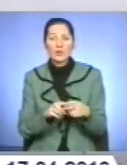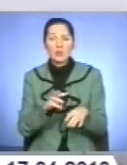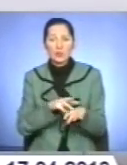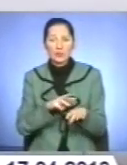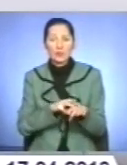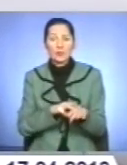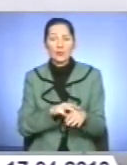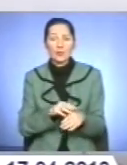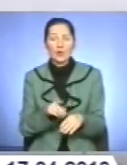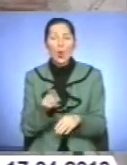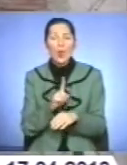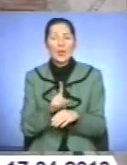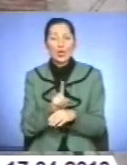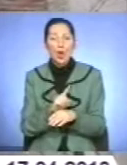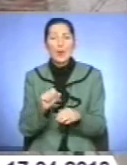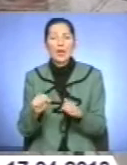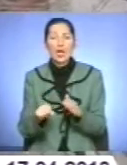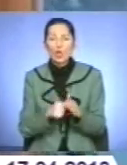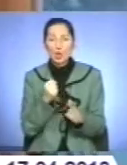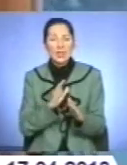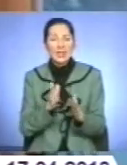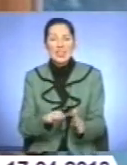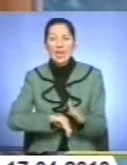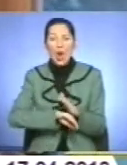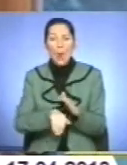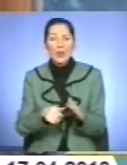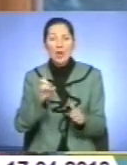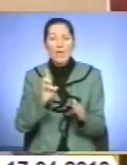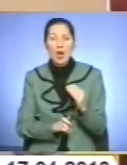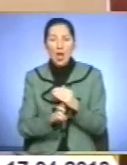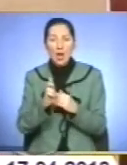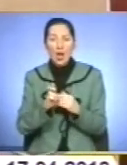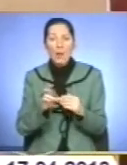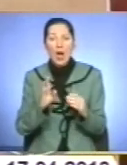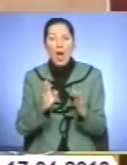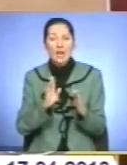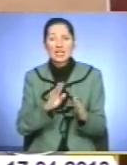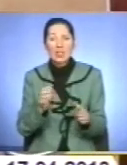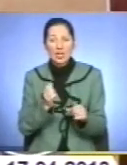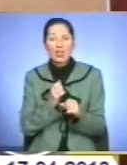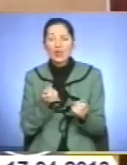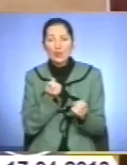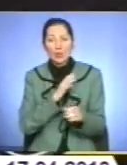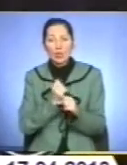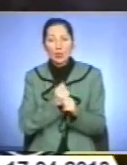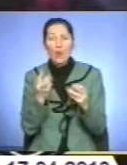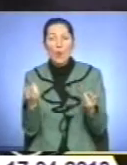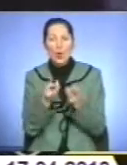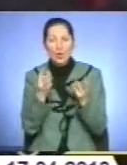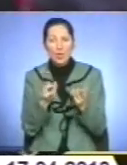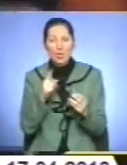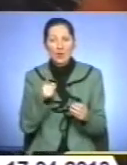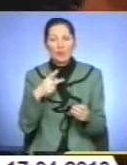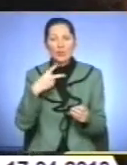У Тернополі злодій-варвар не лише обікрав храм, а й ледь не спричинив там пожежі. 26-річний житель Збаразького району поцупив кошти, за